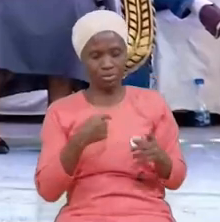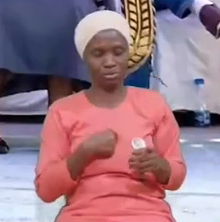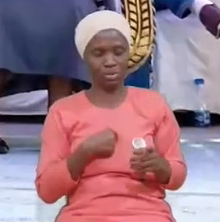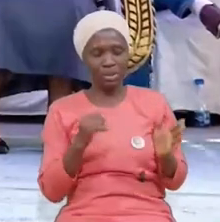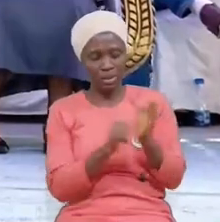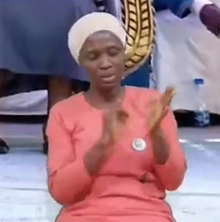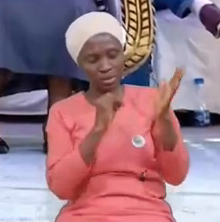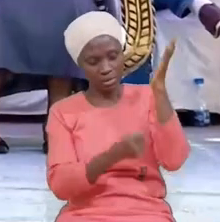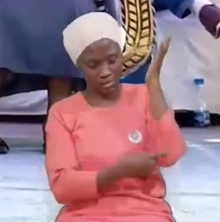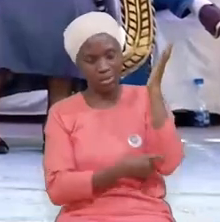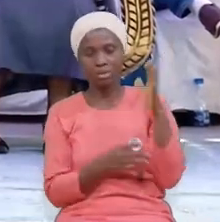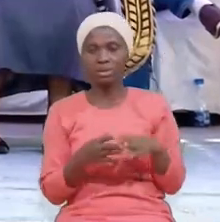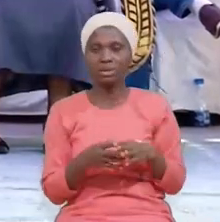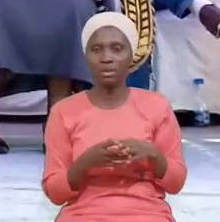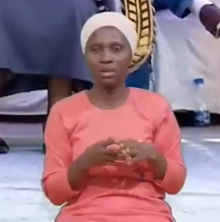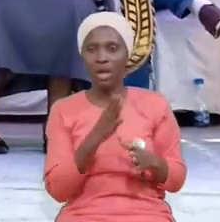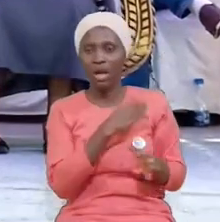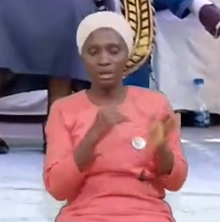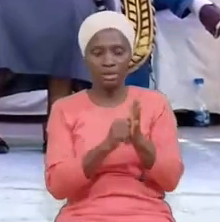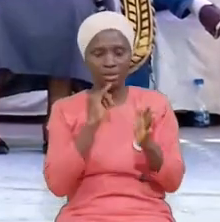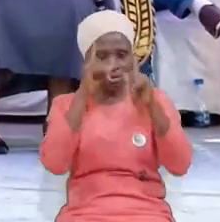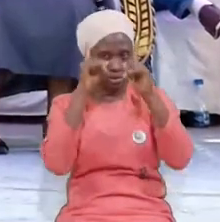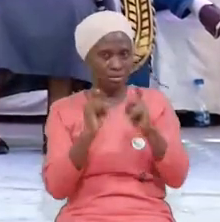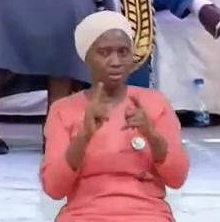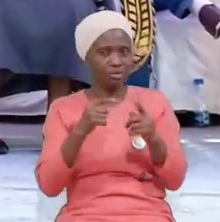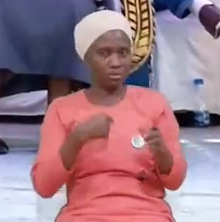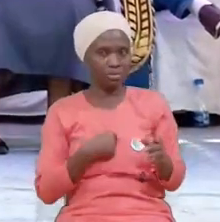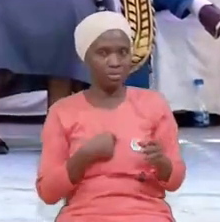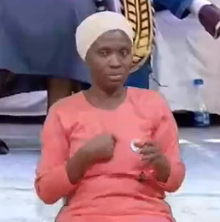tentation. Et ça c'est une épreuve.